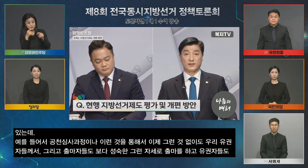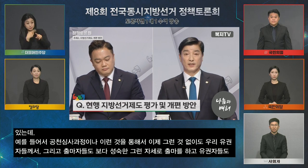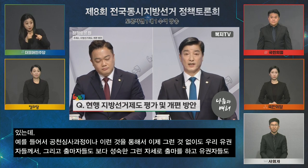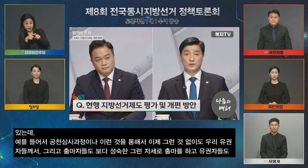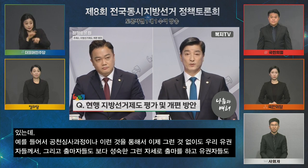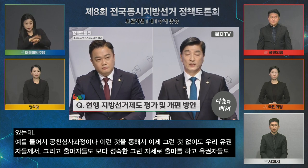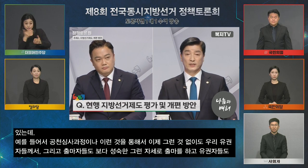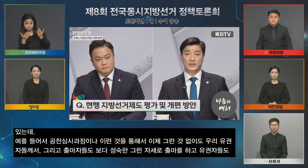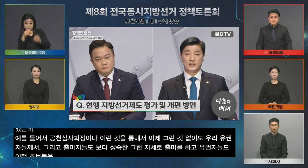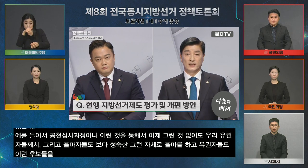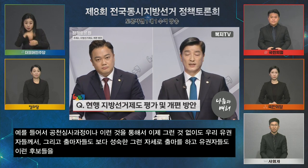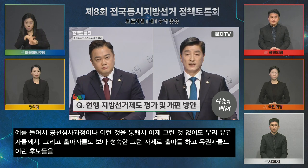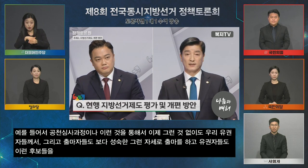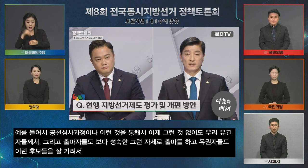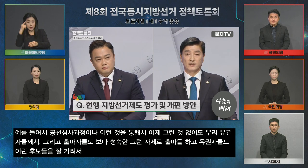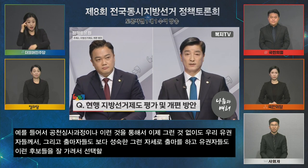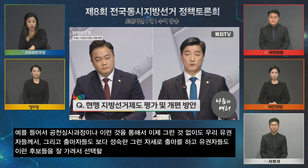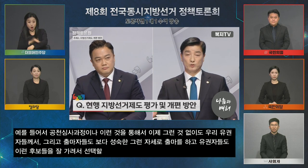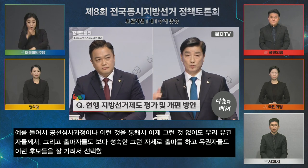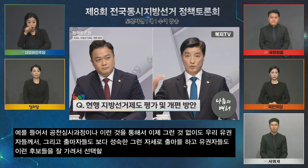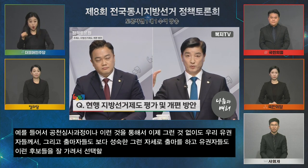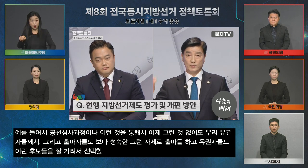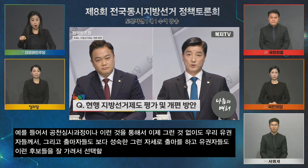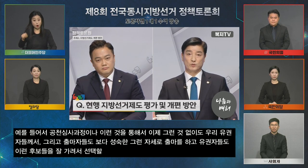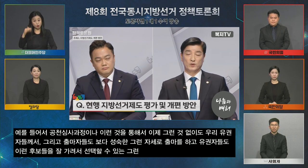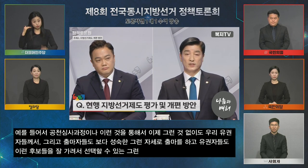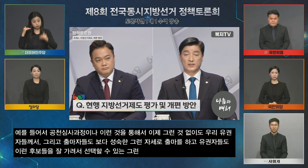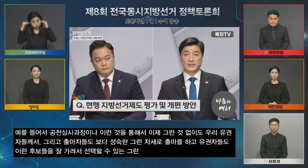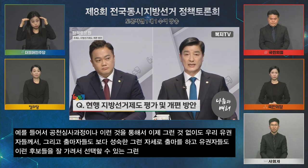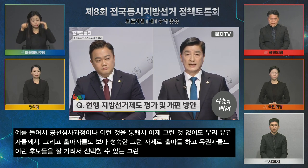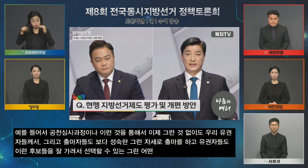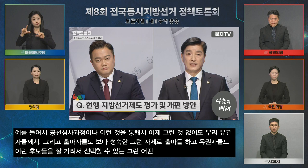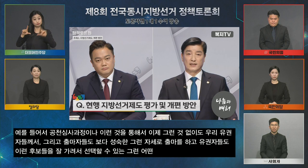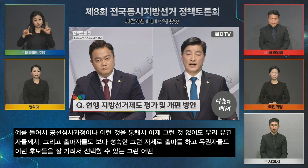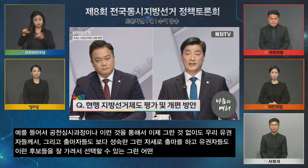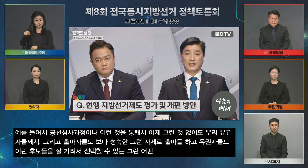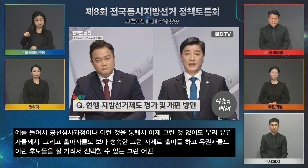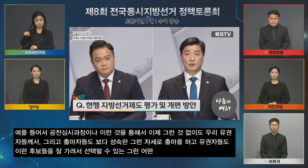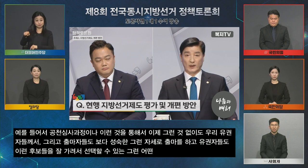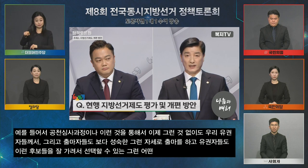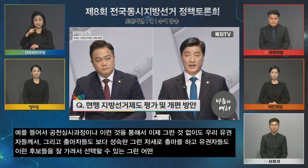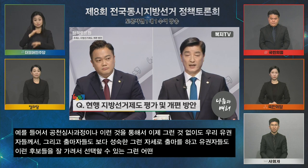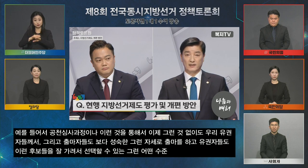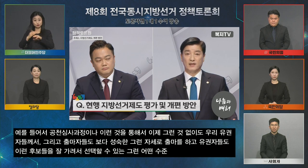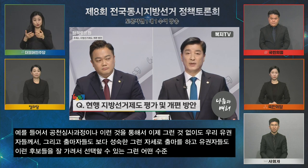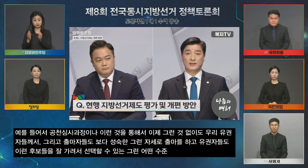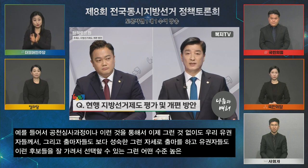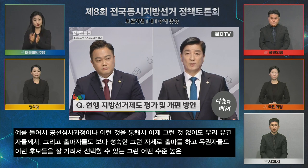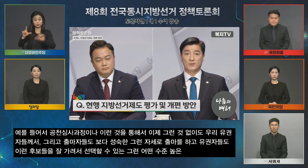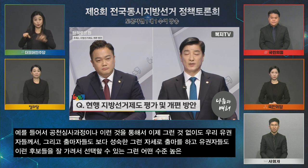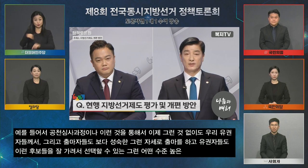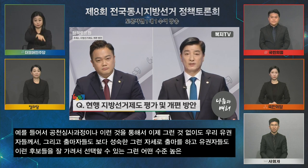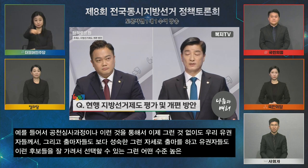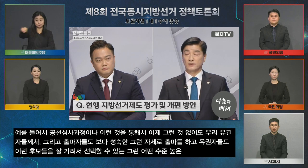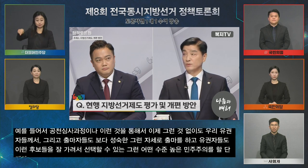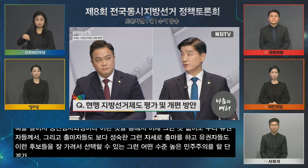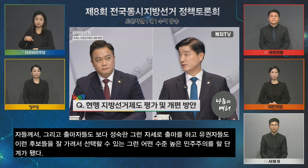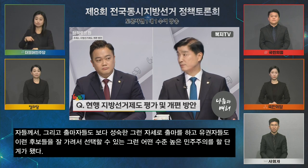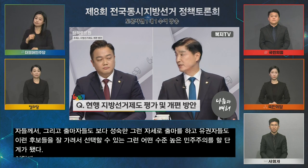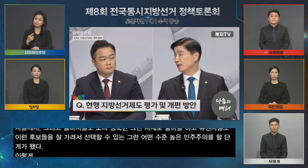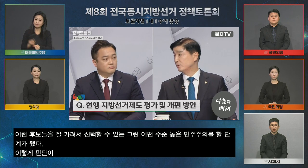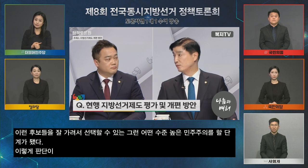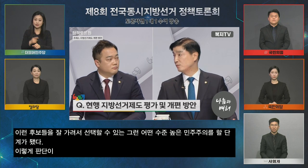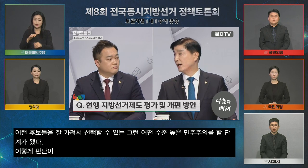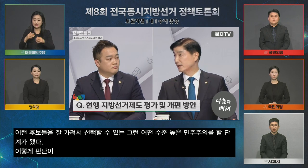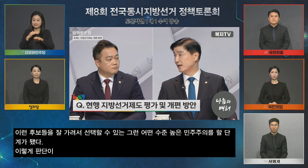가려서 선택할 수 있는 그런 어떤 수준 높은 민주주의를 할 단계가 됐다. 이렇게 판단이 되면 저는 정당